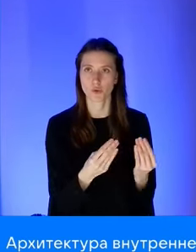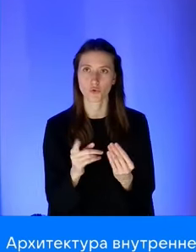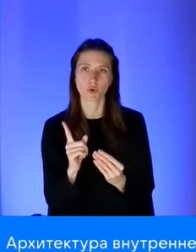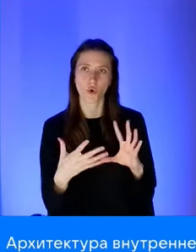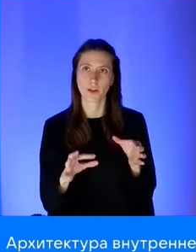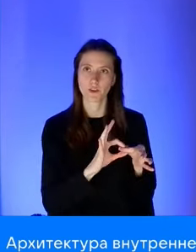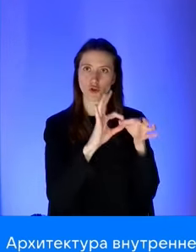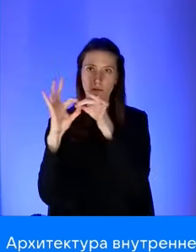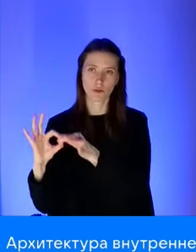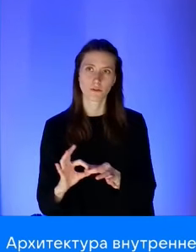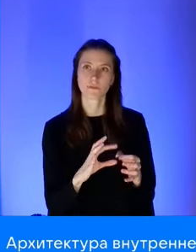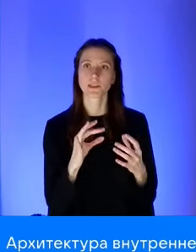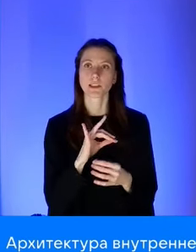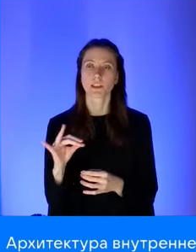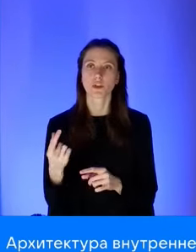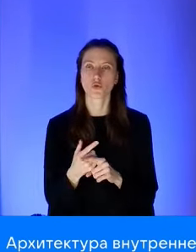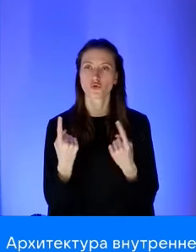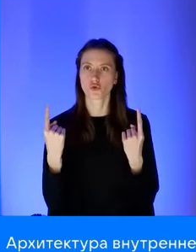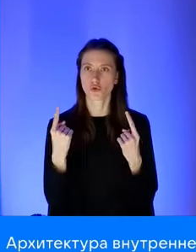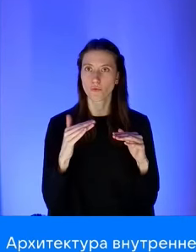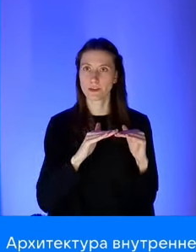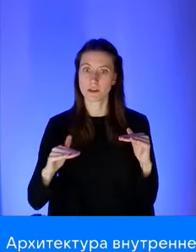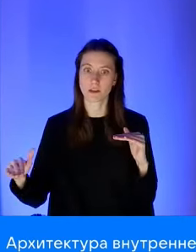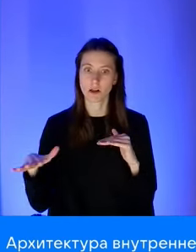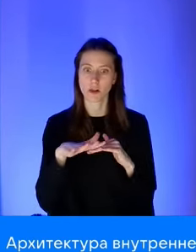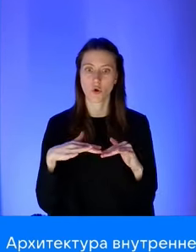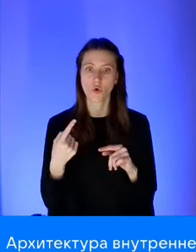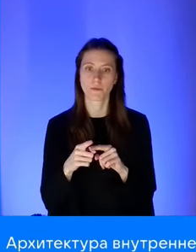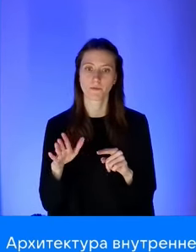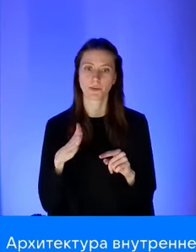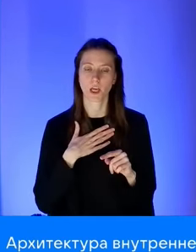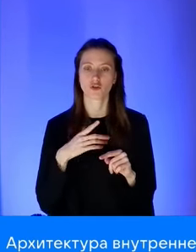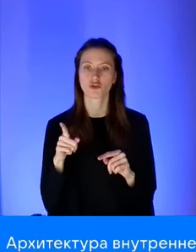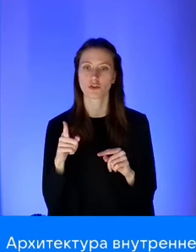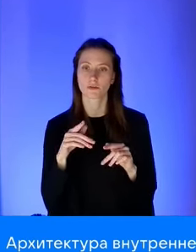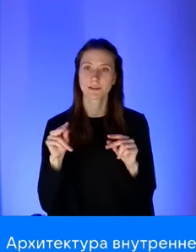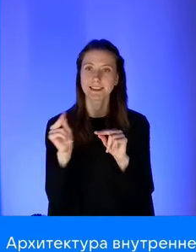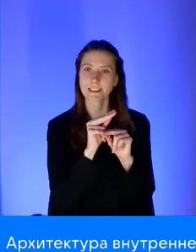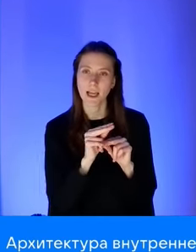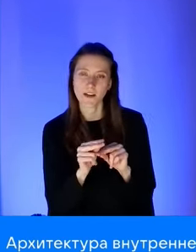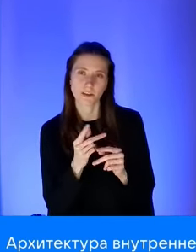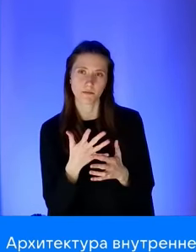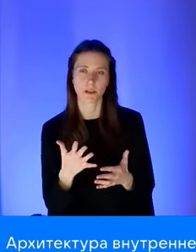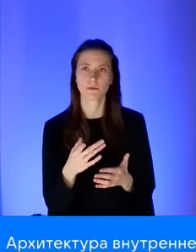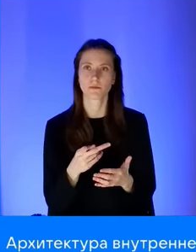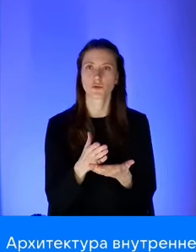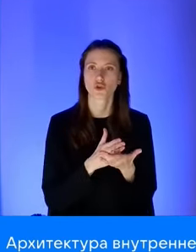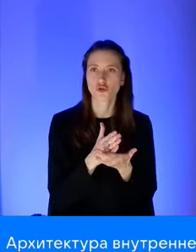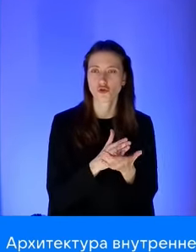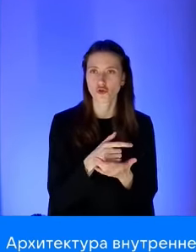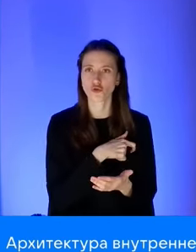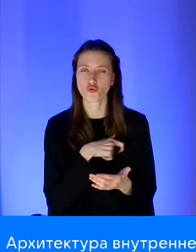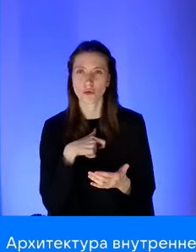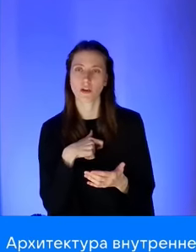большой слой для наших берсерке которые работают фактически круглосуточно там дежурная служба все остальные То есть это мониторинги